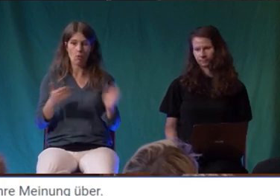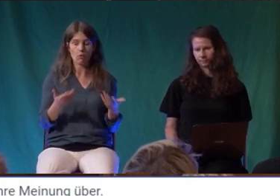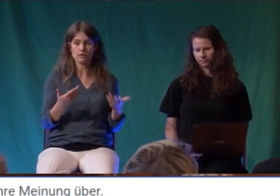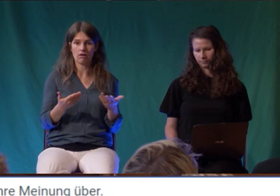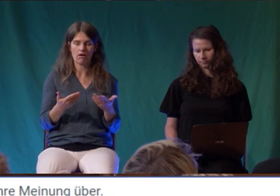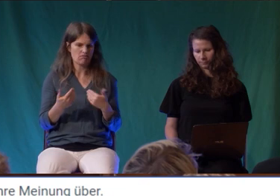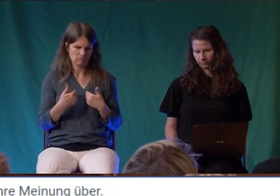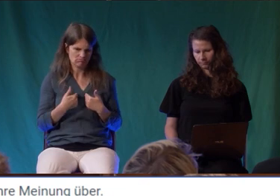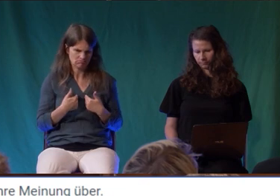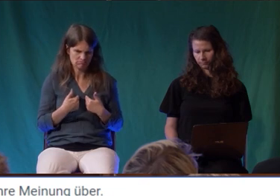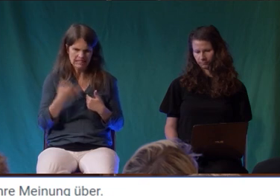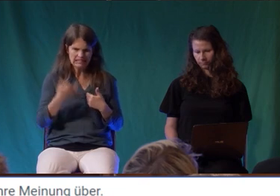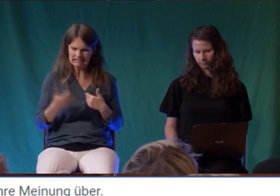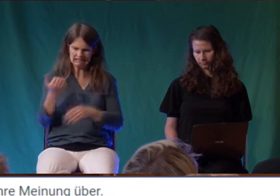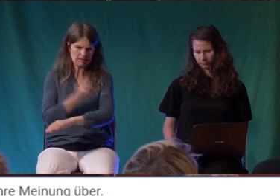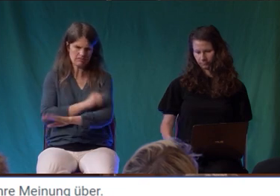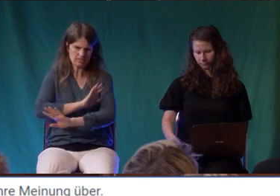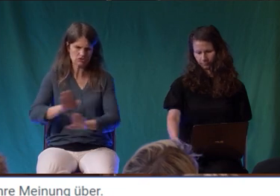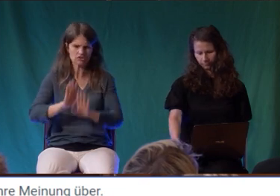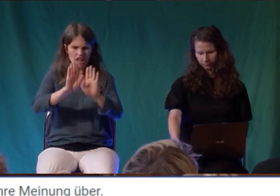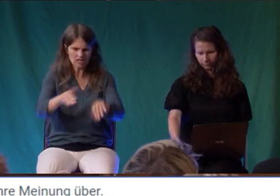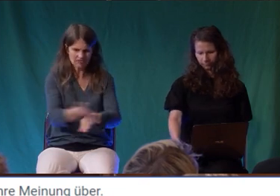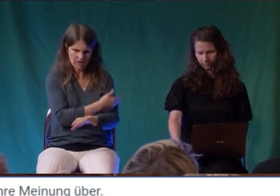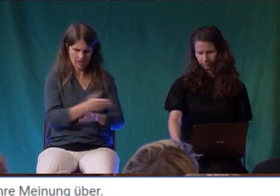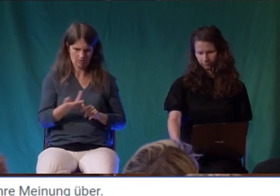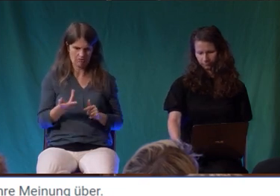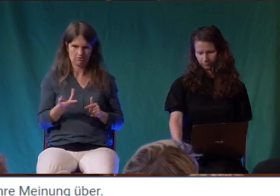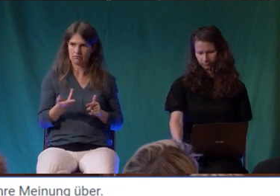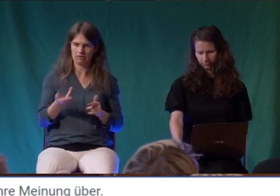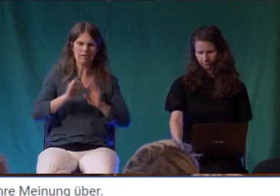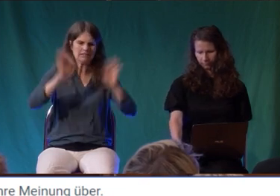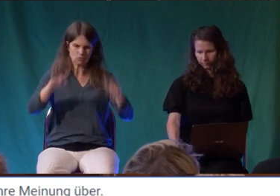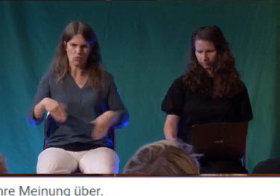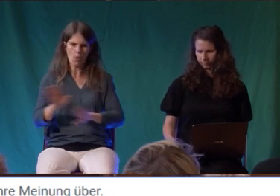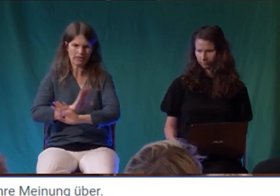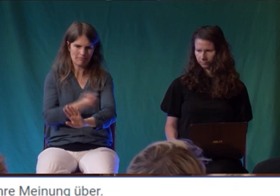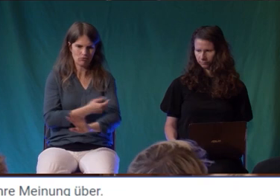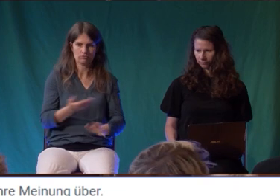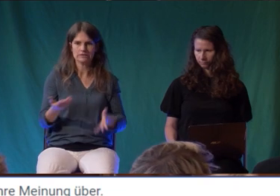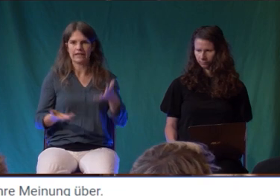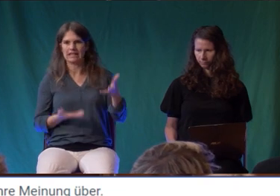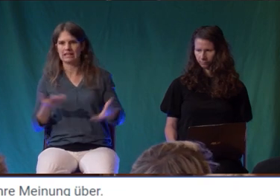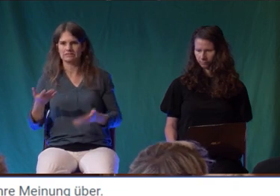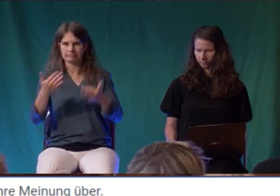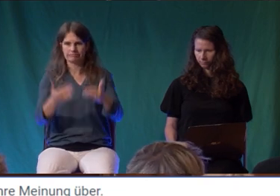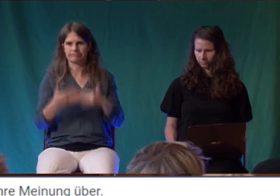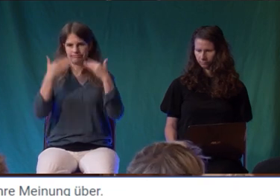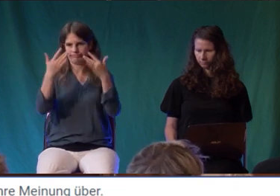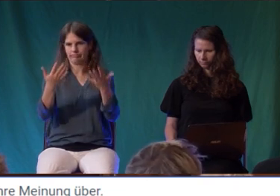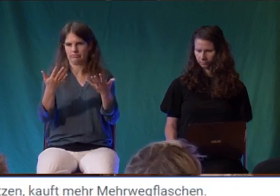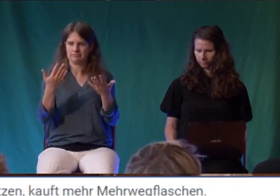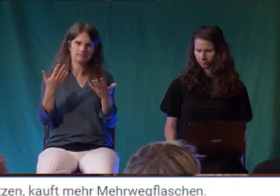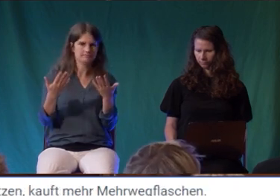das ist das beste lasst ein Kind nicht impfen also das ist wirklich ja also eine sehr Geist